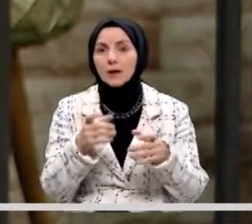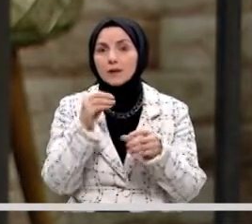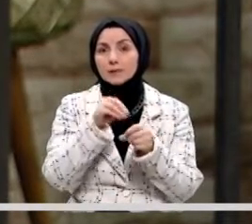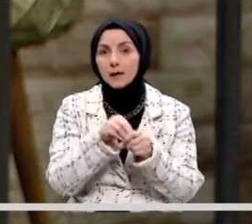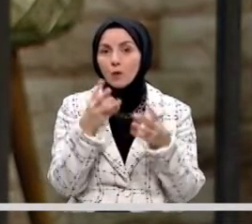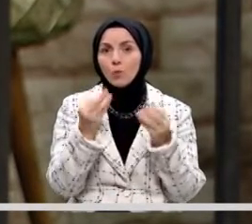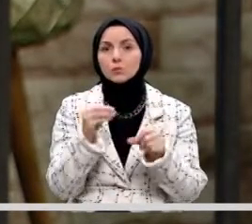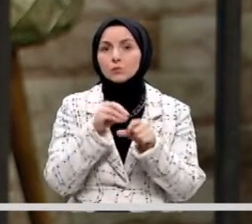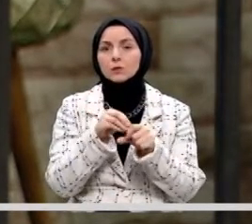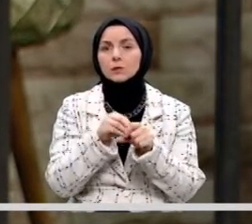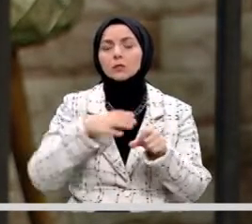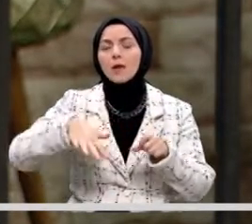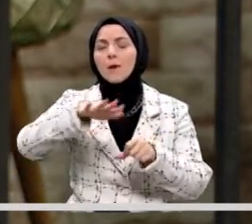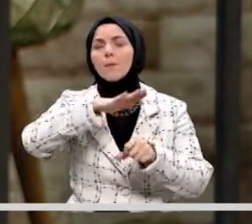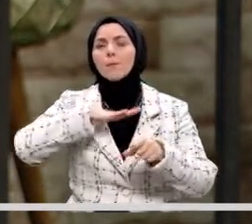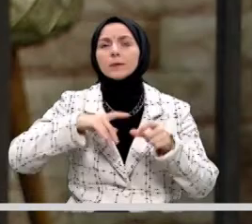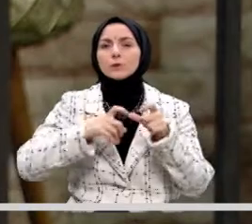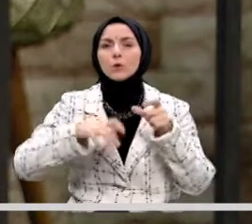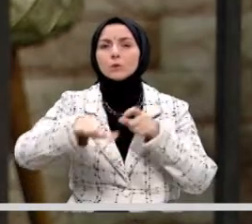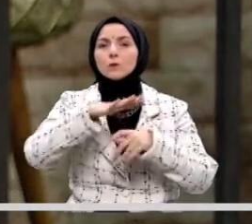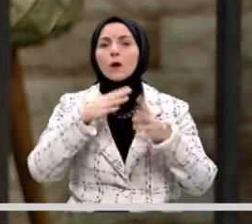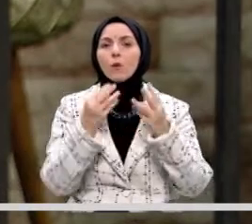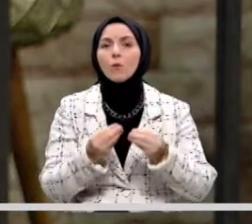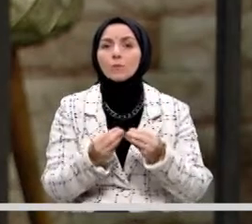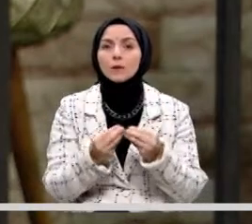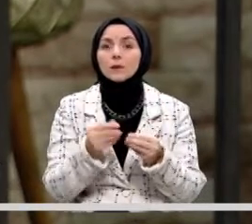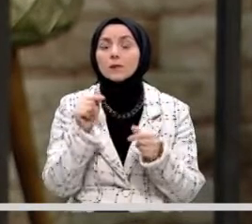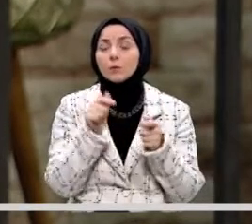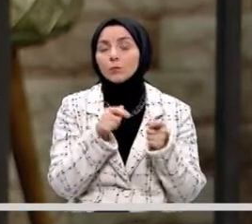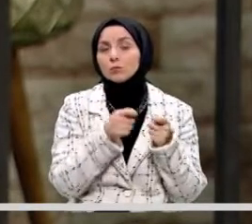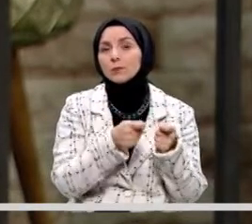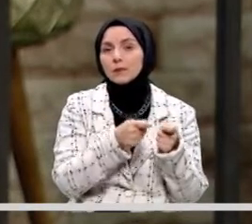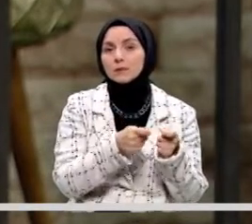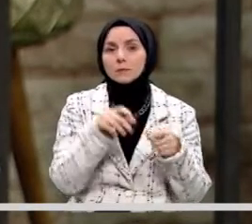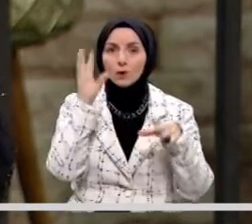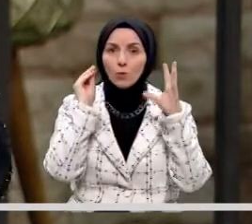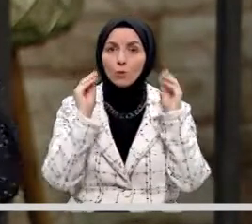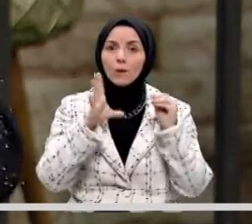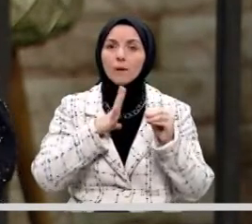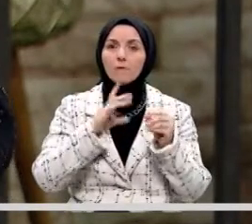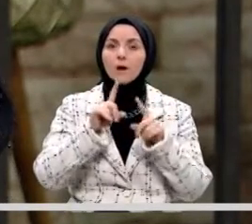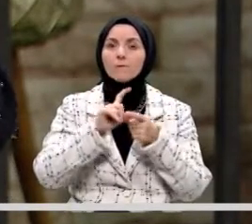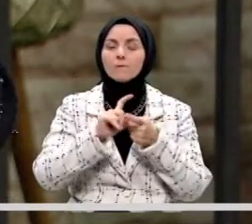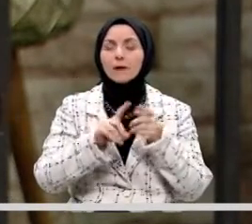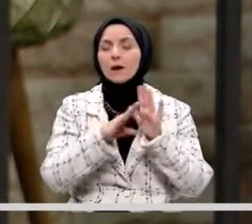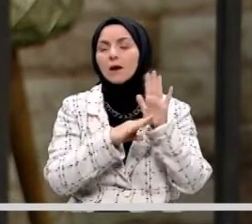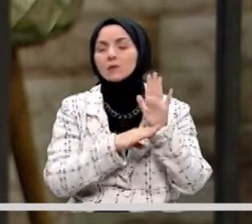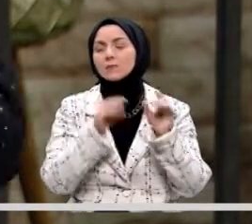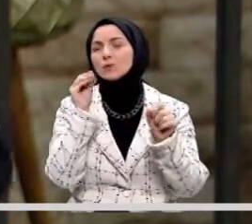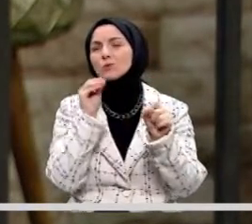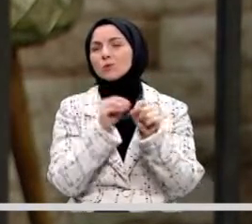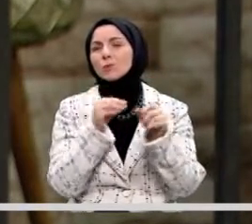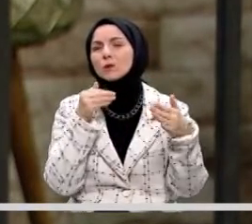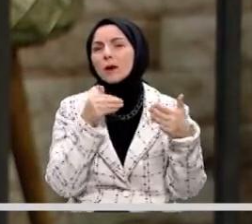de ömrümüzün sonuna kadar devam ediyor Buna eğitimi de katarsanız eğitimin içinde öğrenme var beraberinde ömrümüzün sonuna kadar